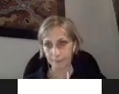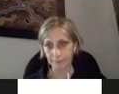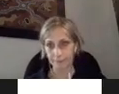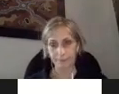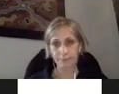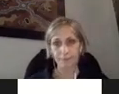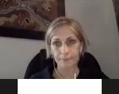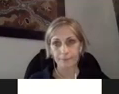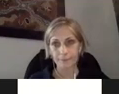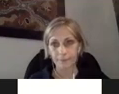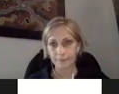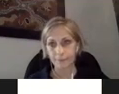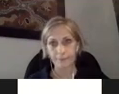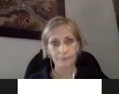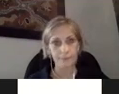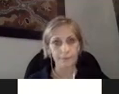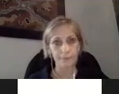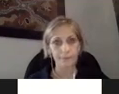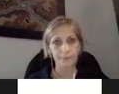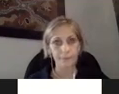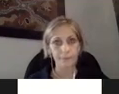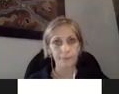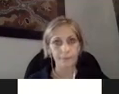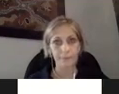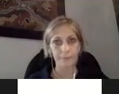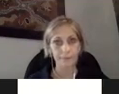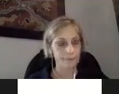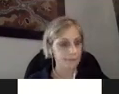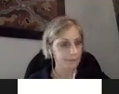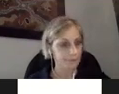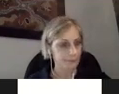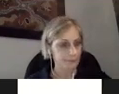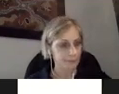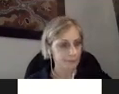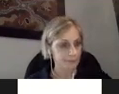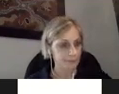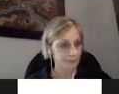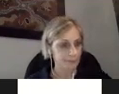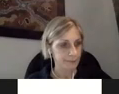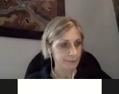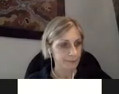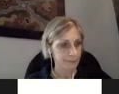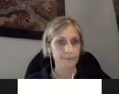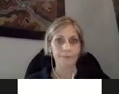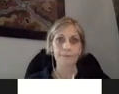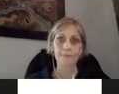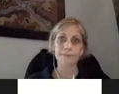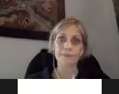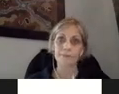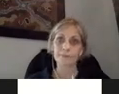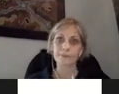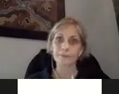spero di arrivare anche alla parte finale della relazione in cui si possa parlare anche dell'aspetto, come dire,